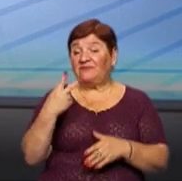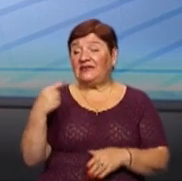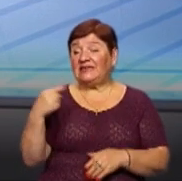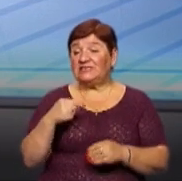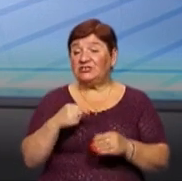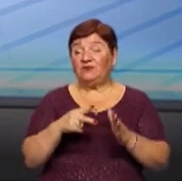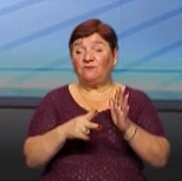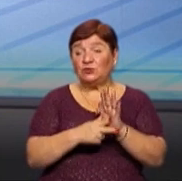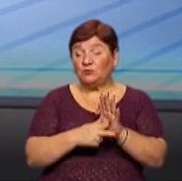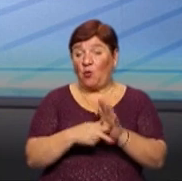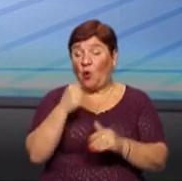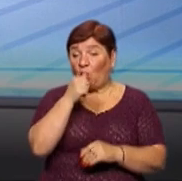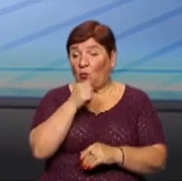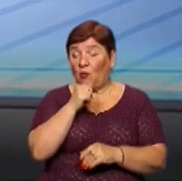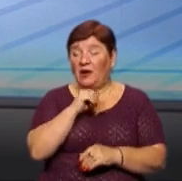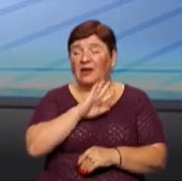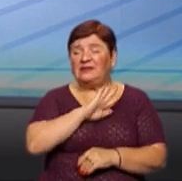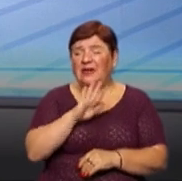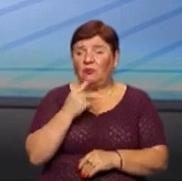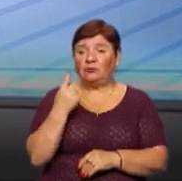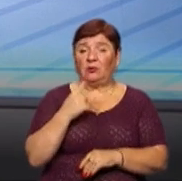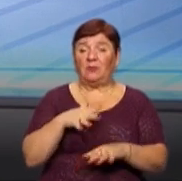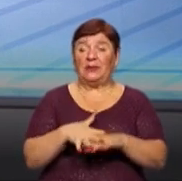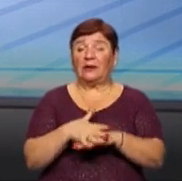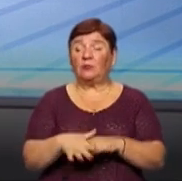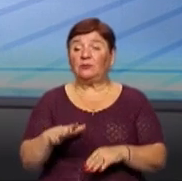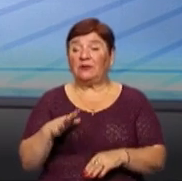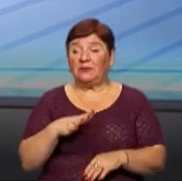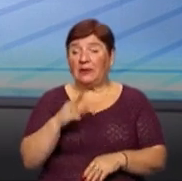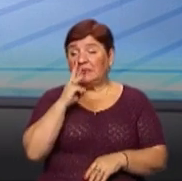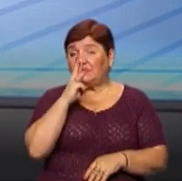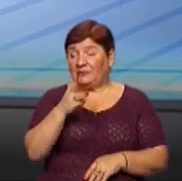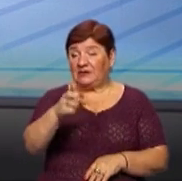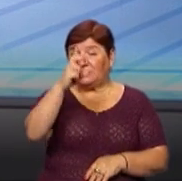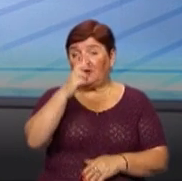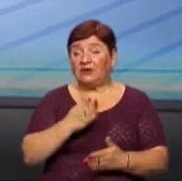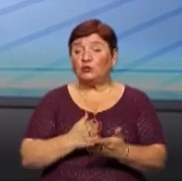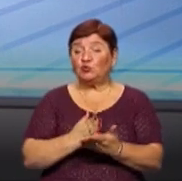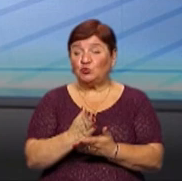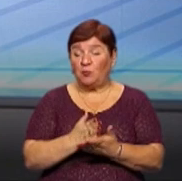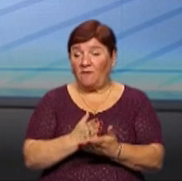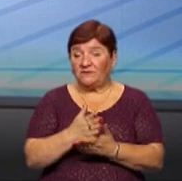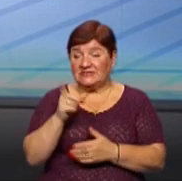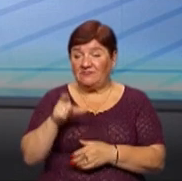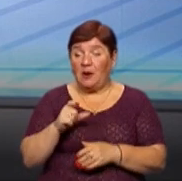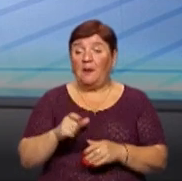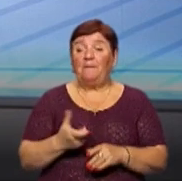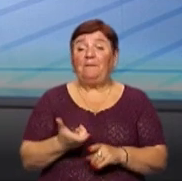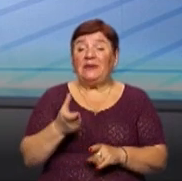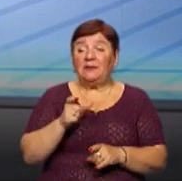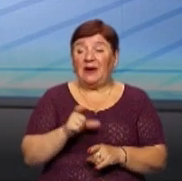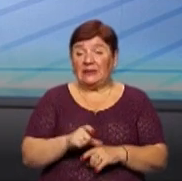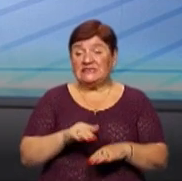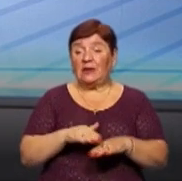року ні одного перерахунку не було. Незалежно від того, що заробітна платня державним службовцям піднімалась, так,